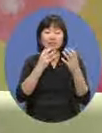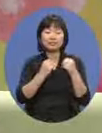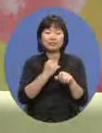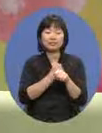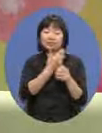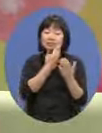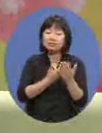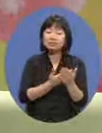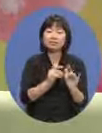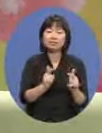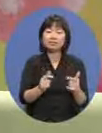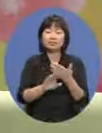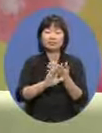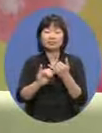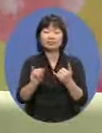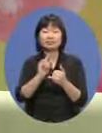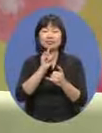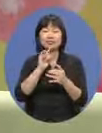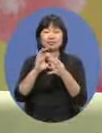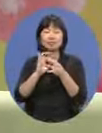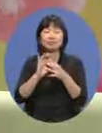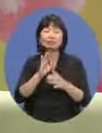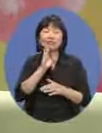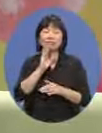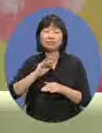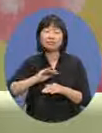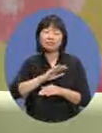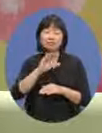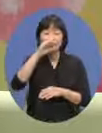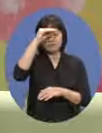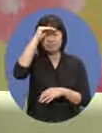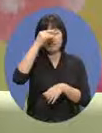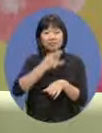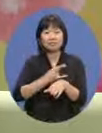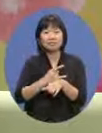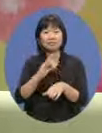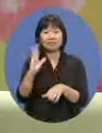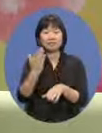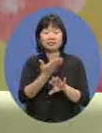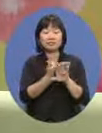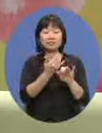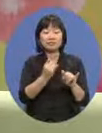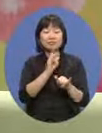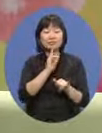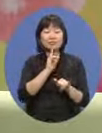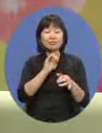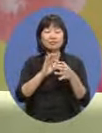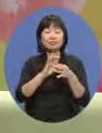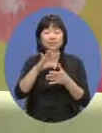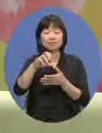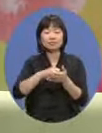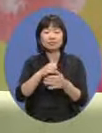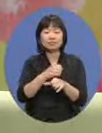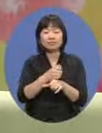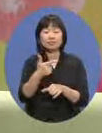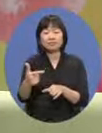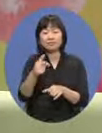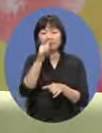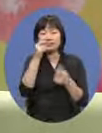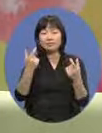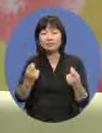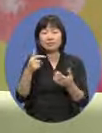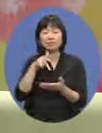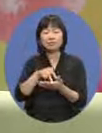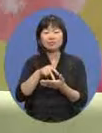게 중요한 게 아니라 남의 얘기를 통해서 우리가 정말 네. 타산지석이라도 하잖아요. 맞아요. 진짜 남의 네. 이야기를 통해서 얻게 되는 것도 상당히 많았던 것 같습니다.